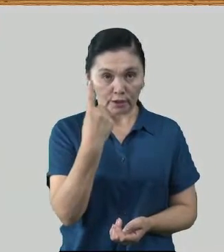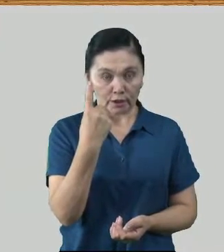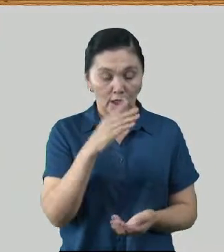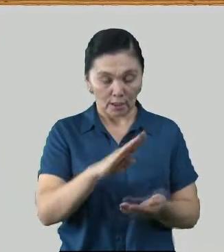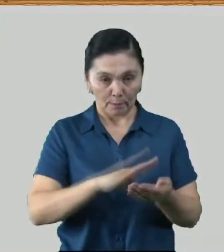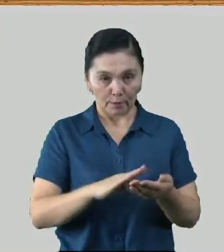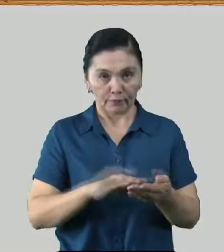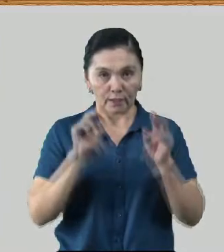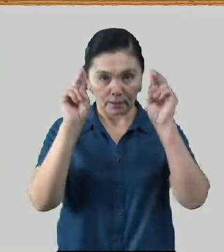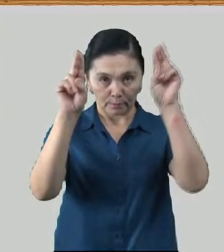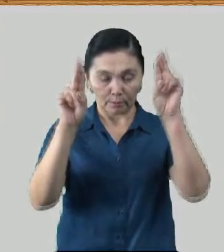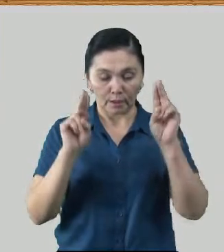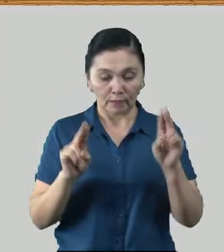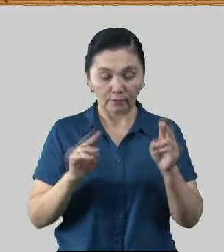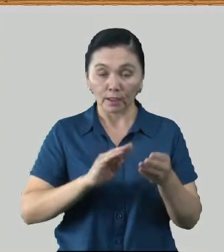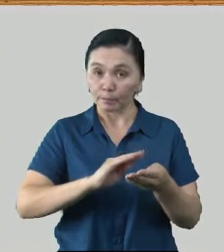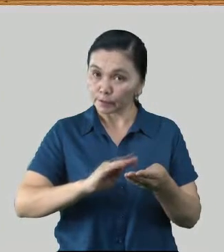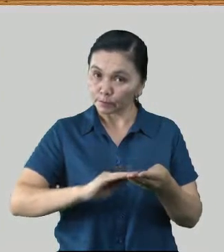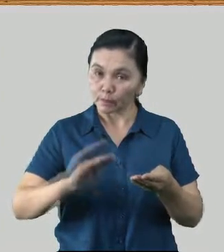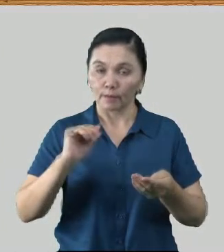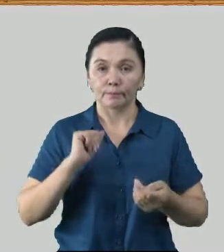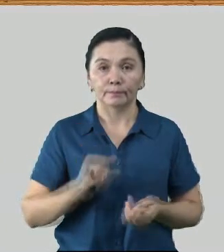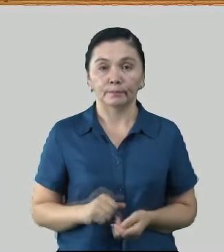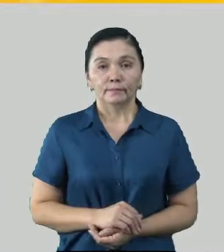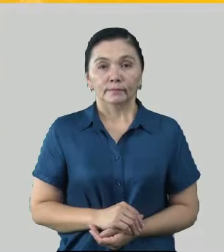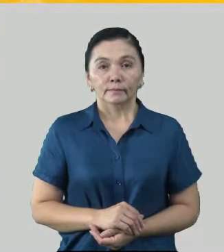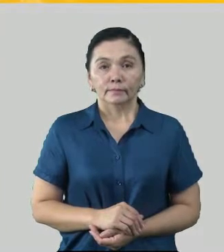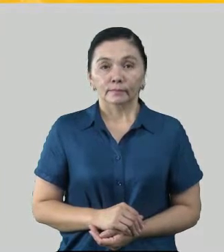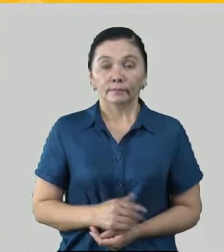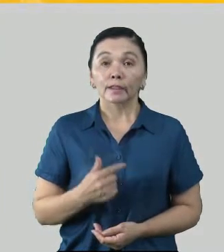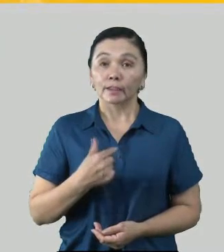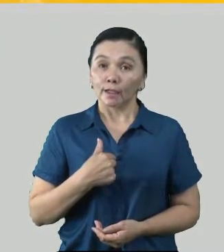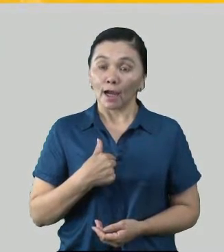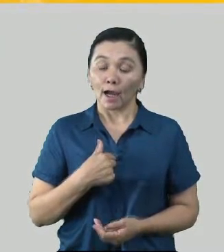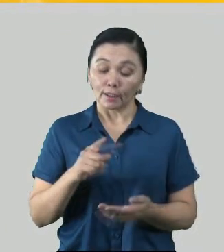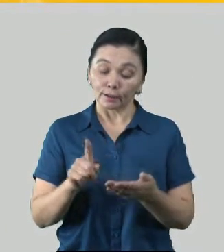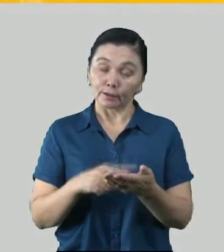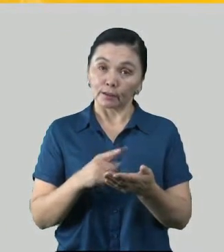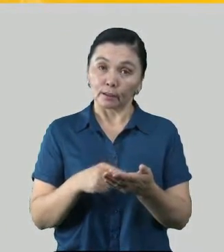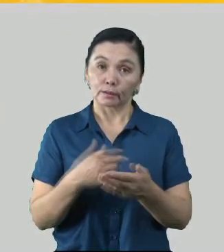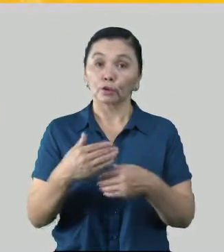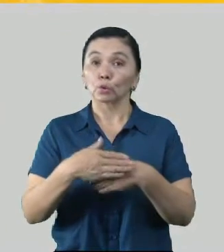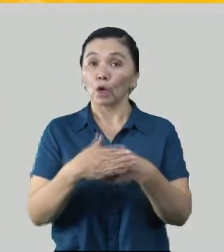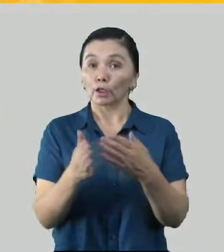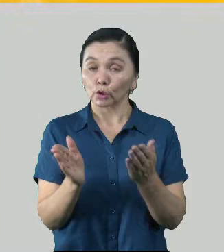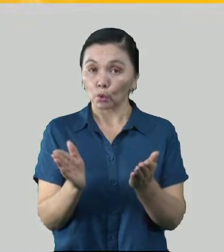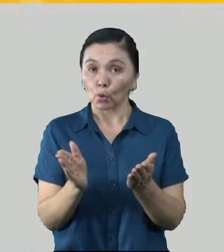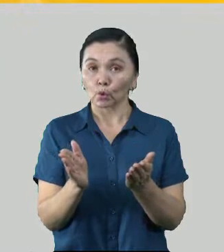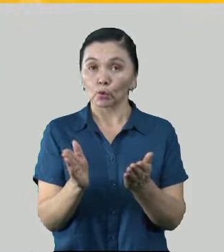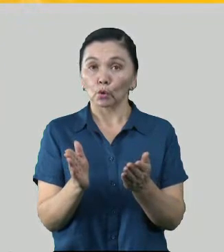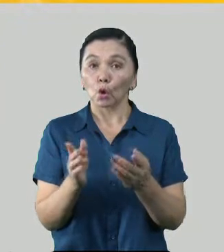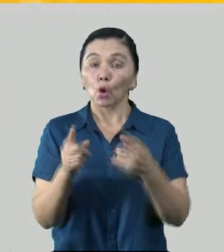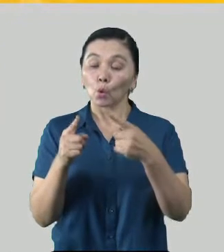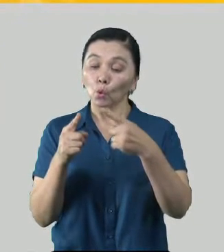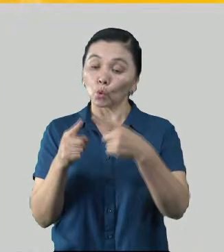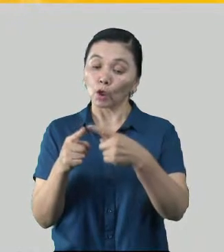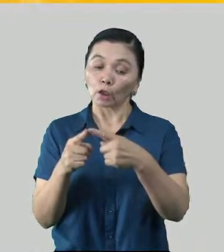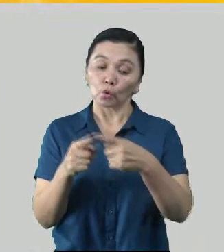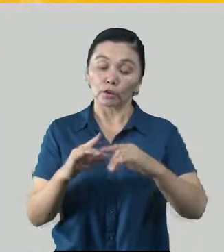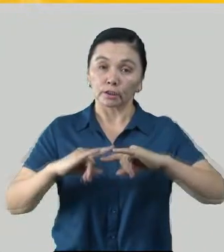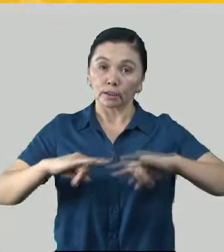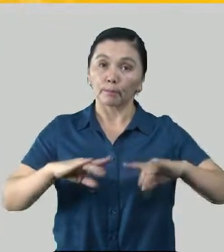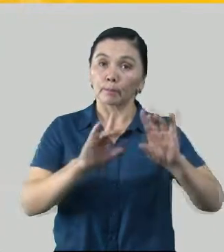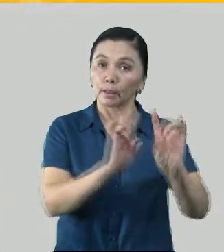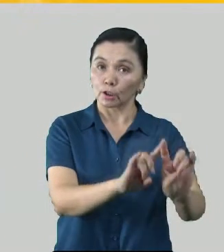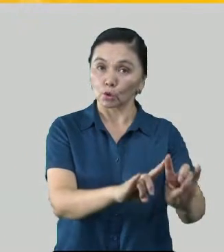повторим правила письма. Я тетрадочку открою, уголочком